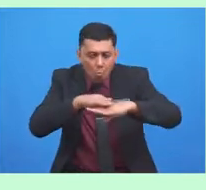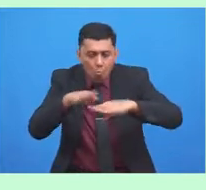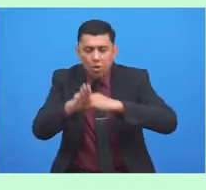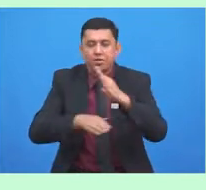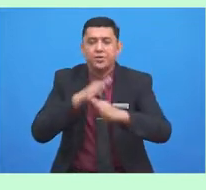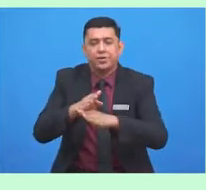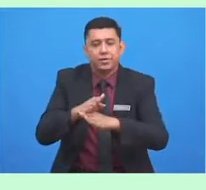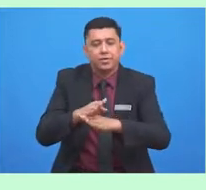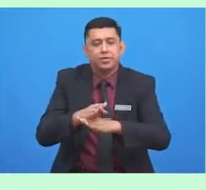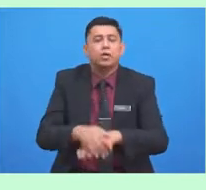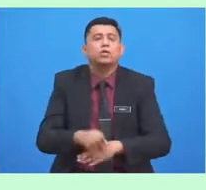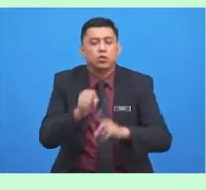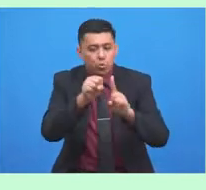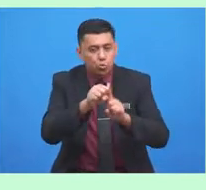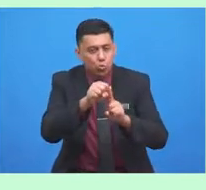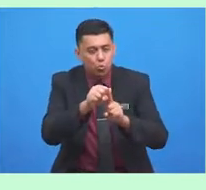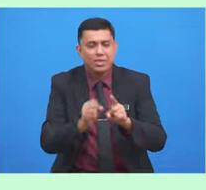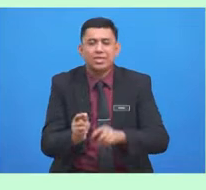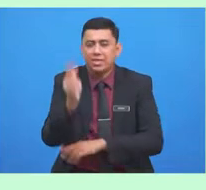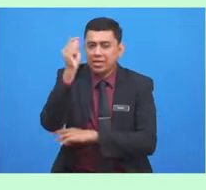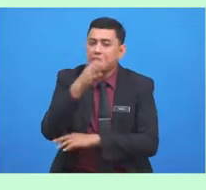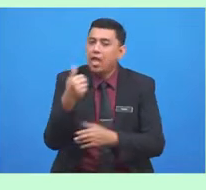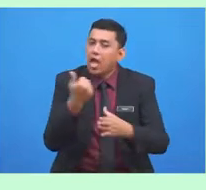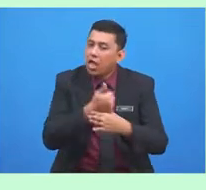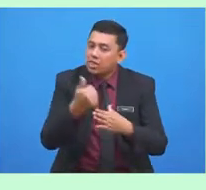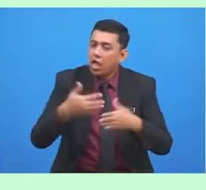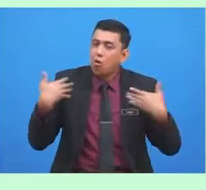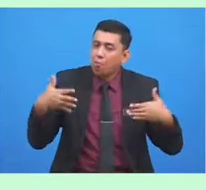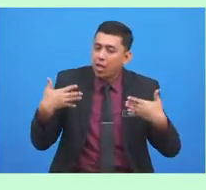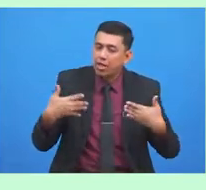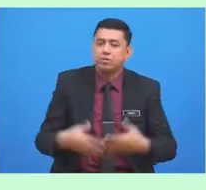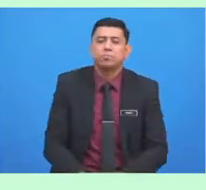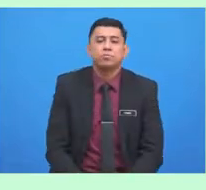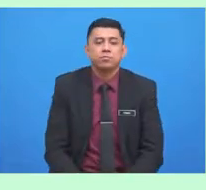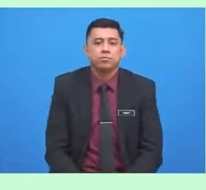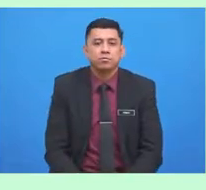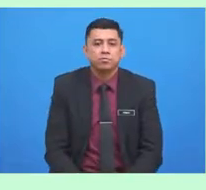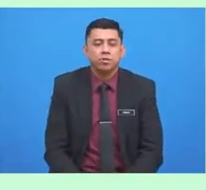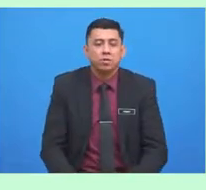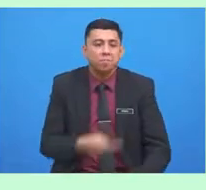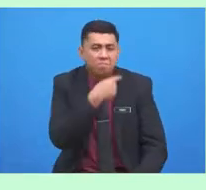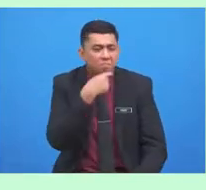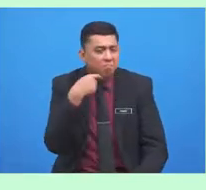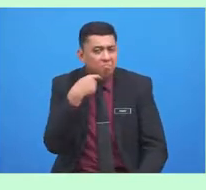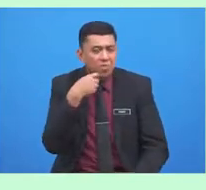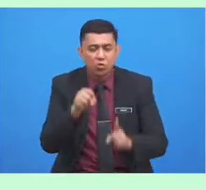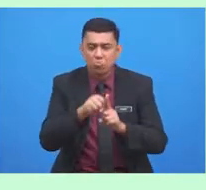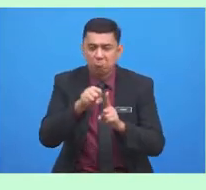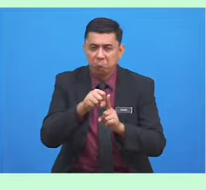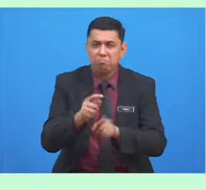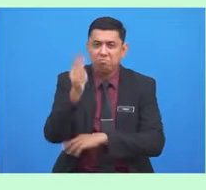Di kawasan suhu tinggi atau panas seperti di kawasan gurun panas, keamatan suhunya juga